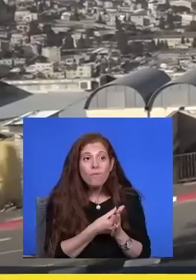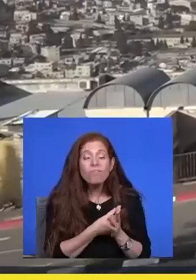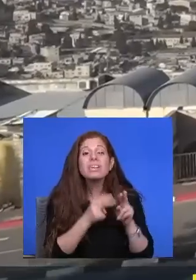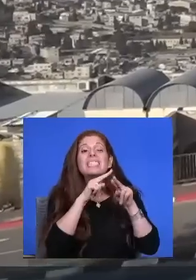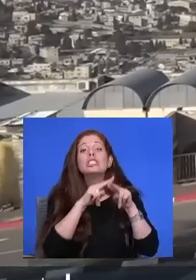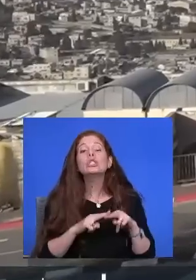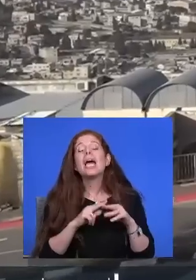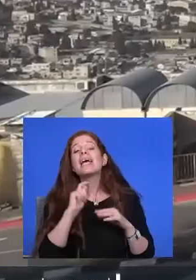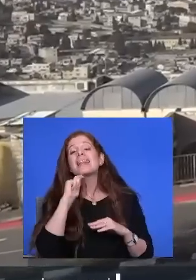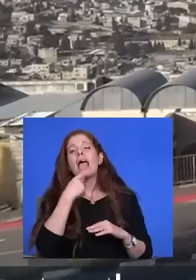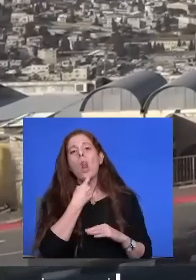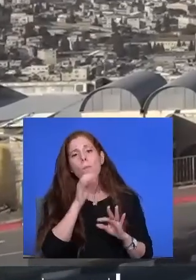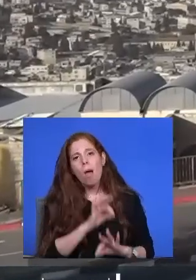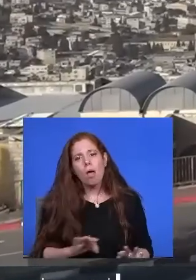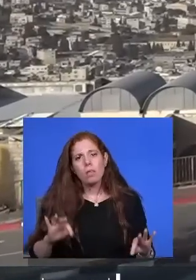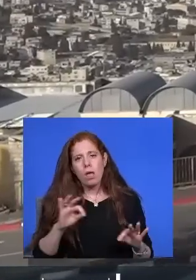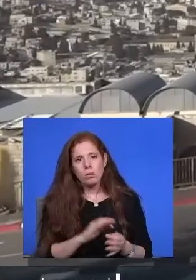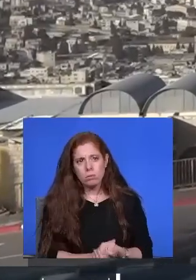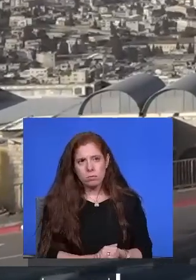אותה אלומה.